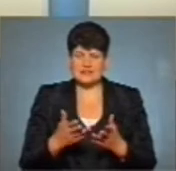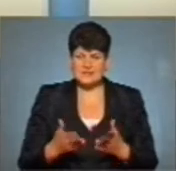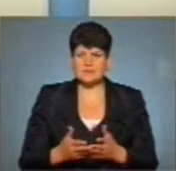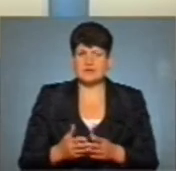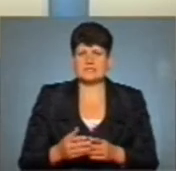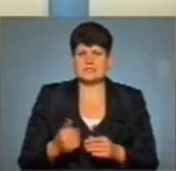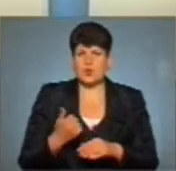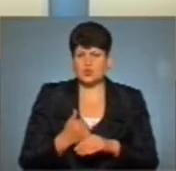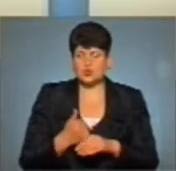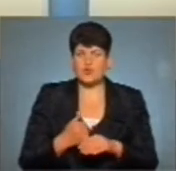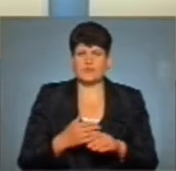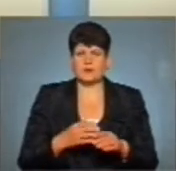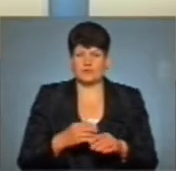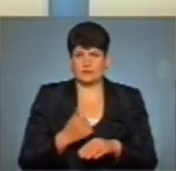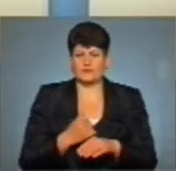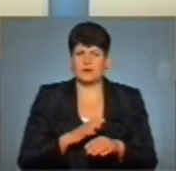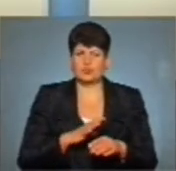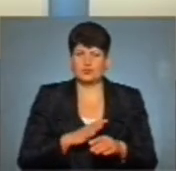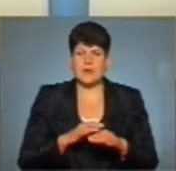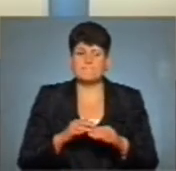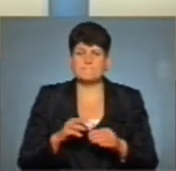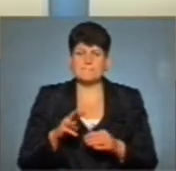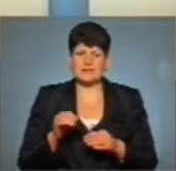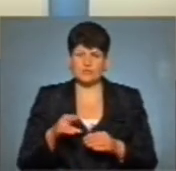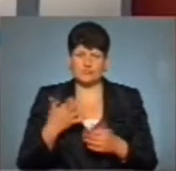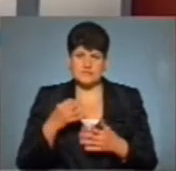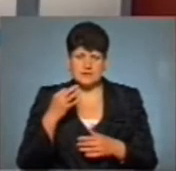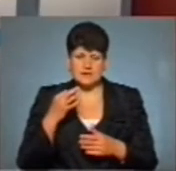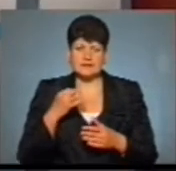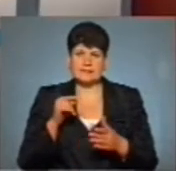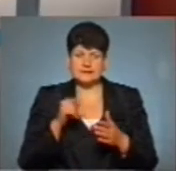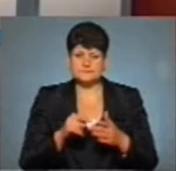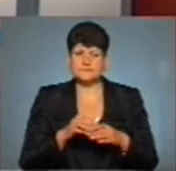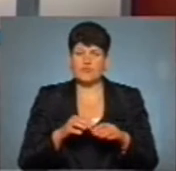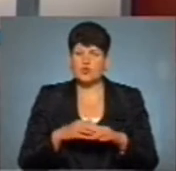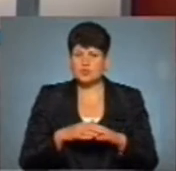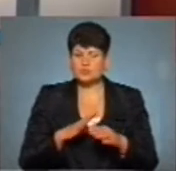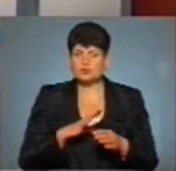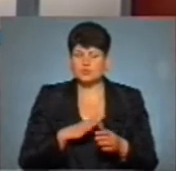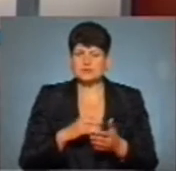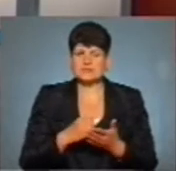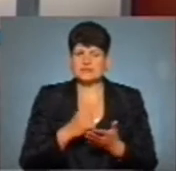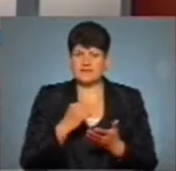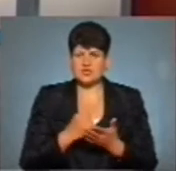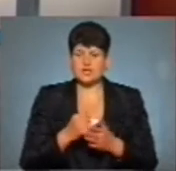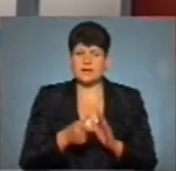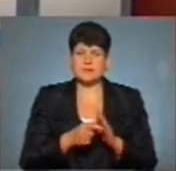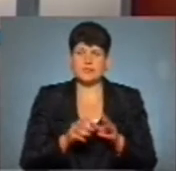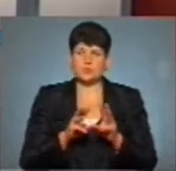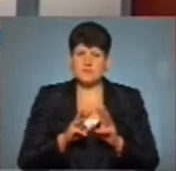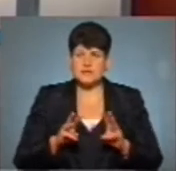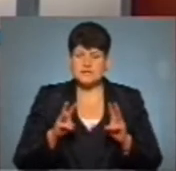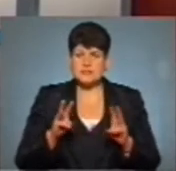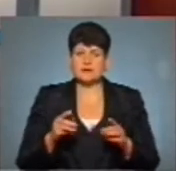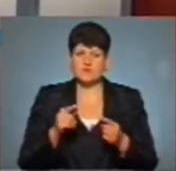основу бралася та ж сама методика, про яку я згадував. Тобто в методиці, яка була затверджена Кабінетом міністрів відповідно